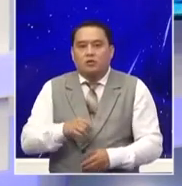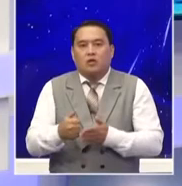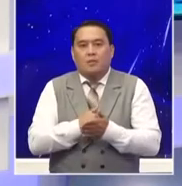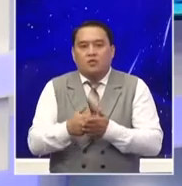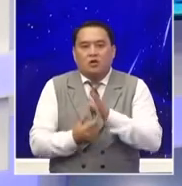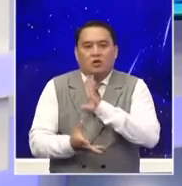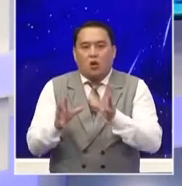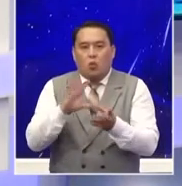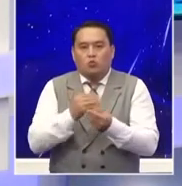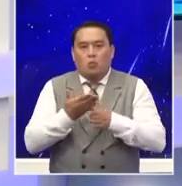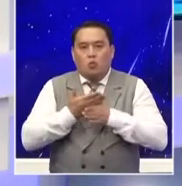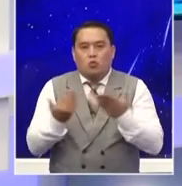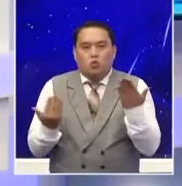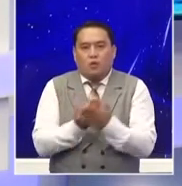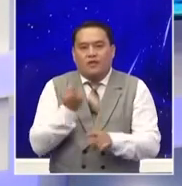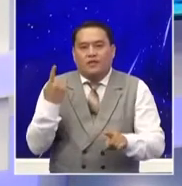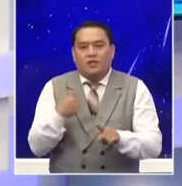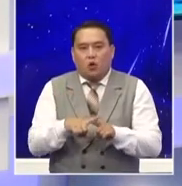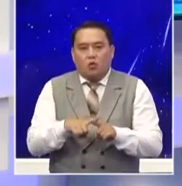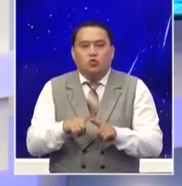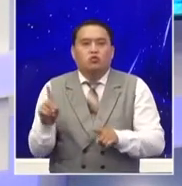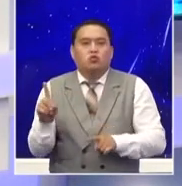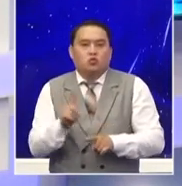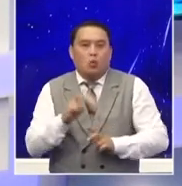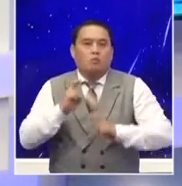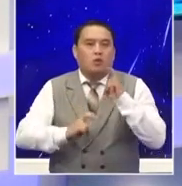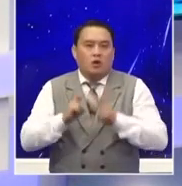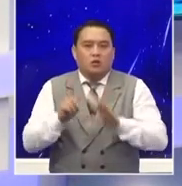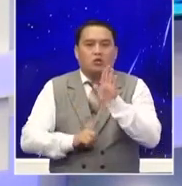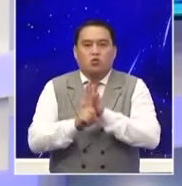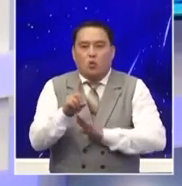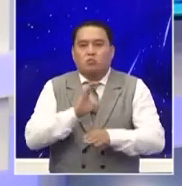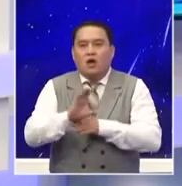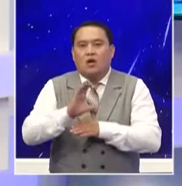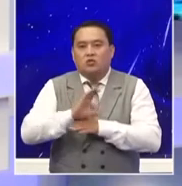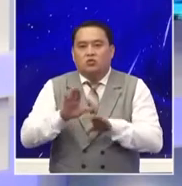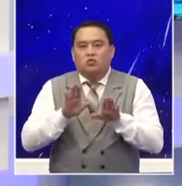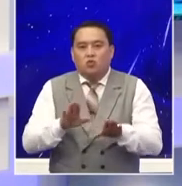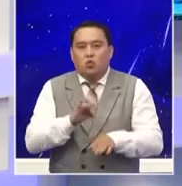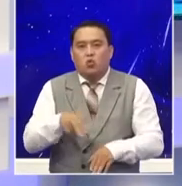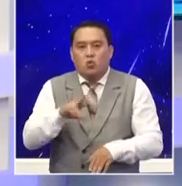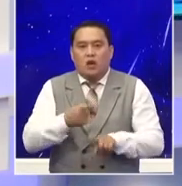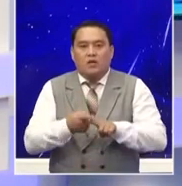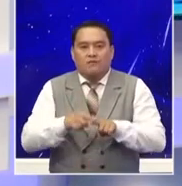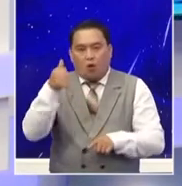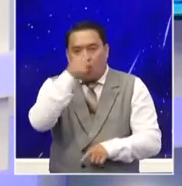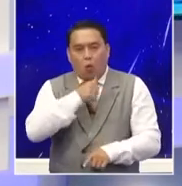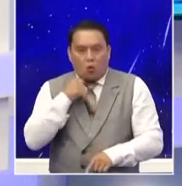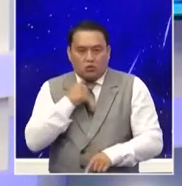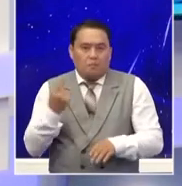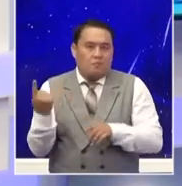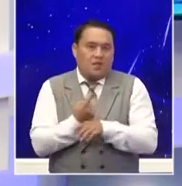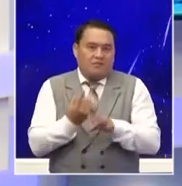такого результата помогут новые технологии. Стоит отметить, что предприятие запустило производство только в конце июля нынешнего года. О